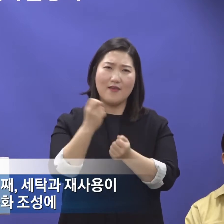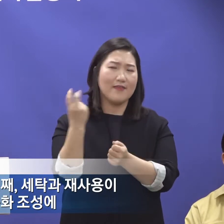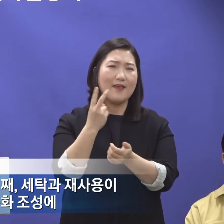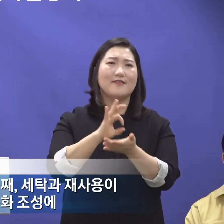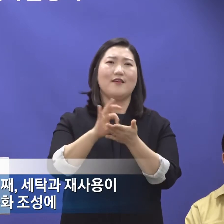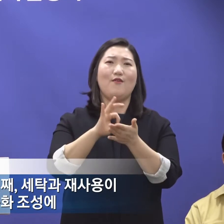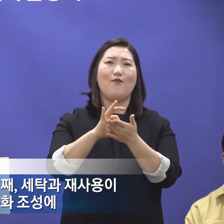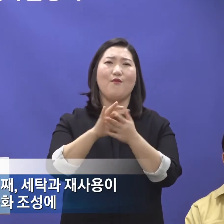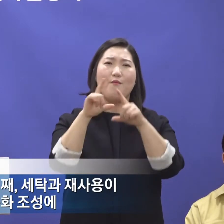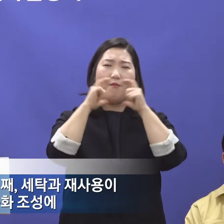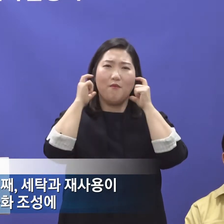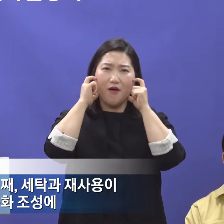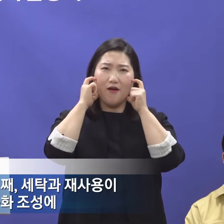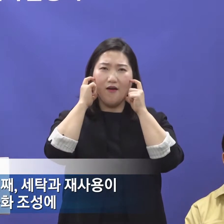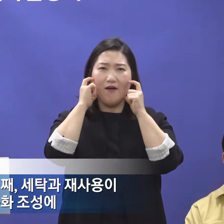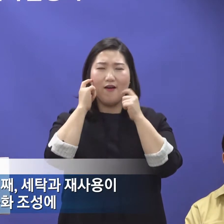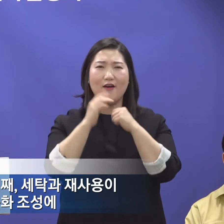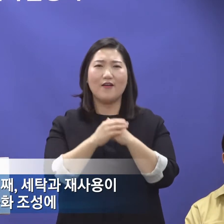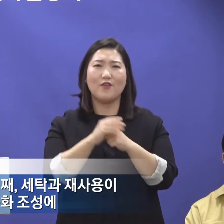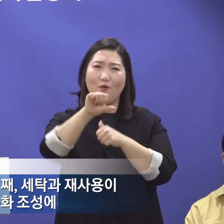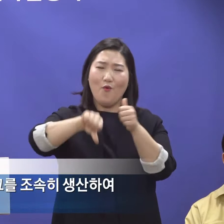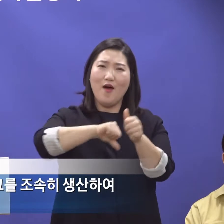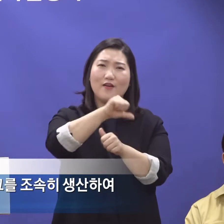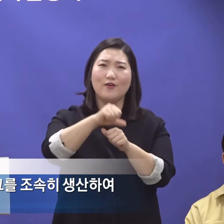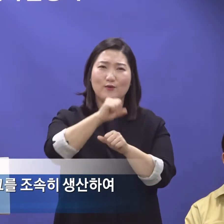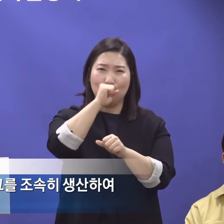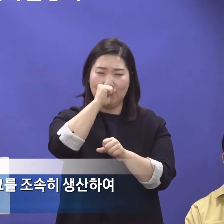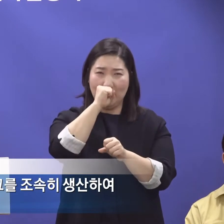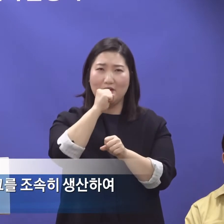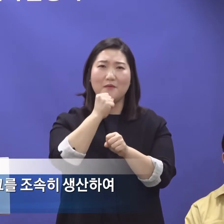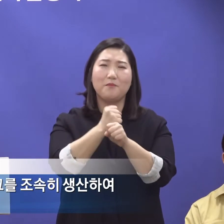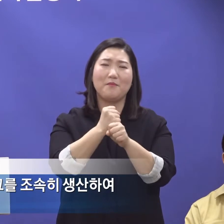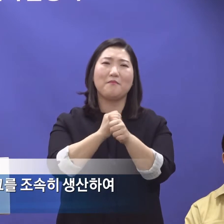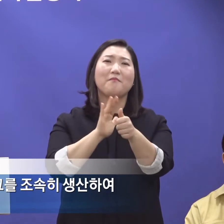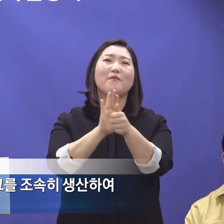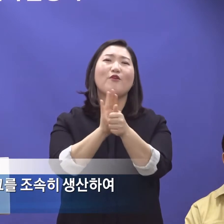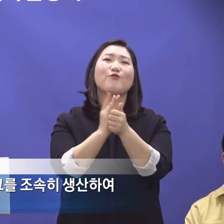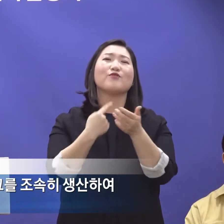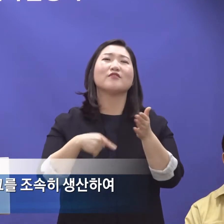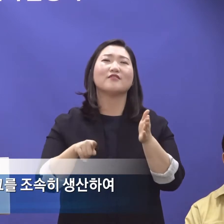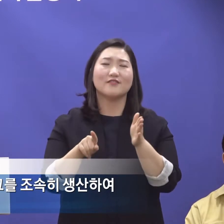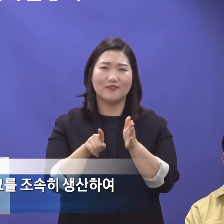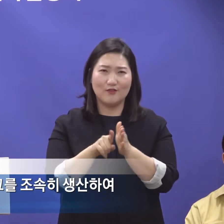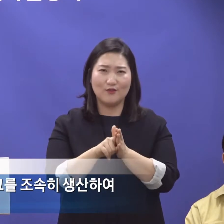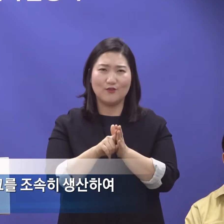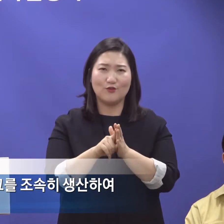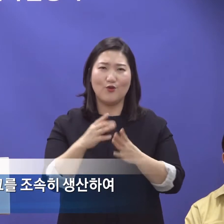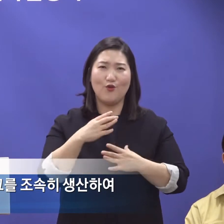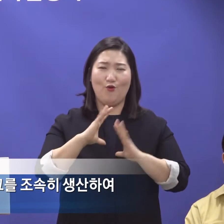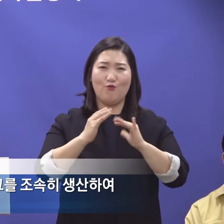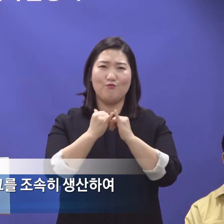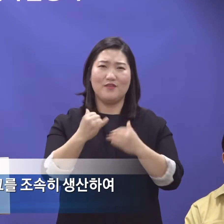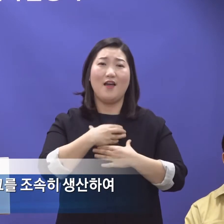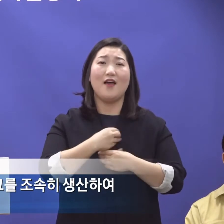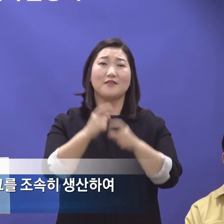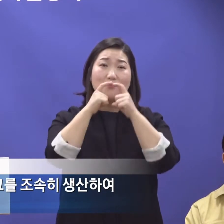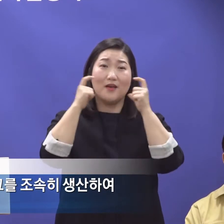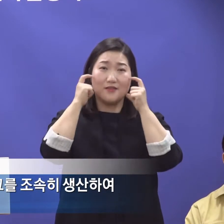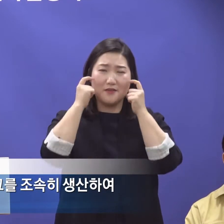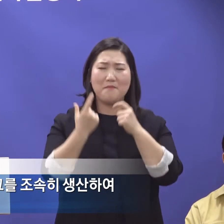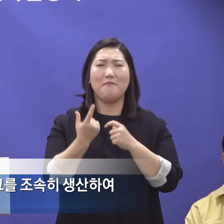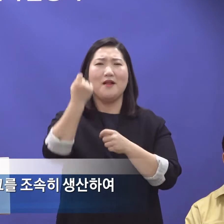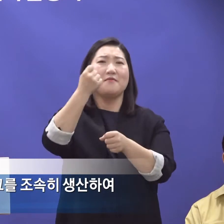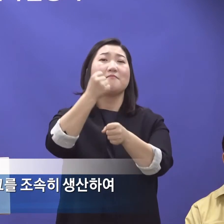마스크 보급으로 친환경 문화 조성에 기여하기 위한 취지로 국민 안심 마스크를